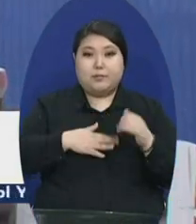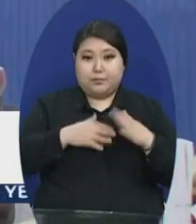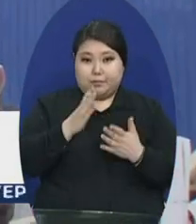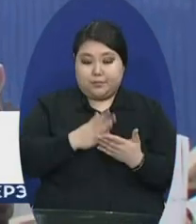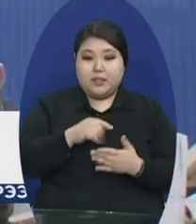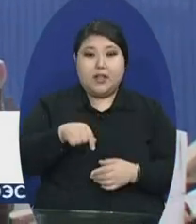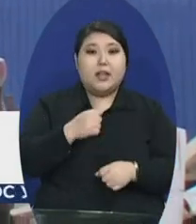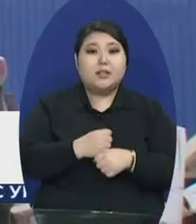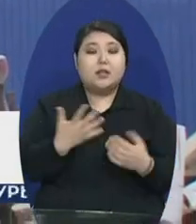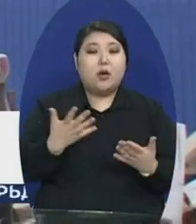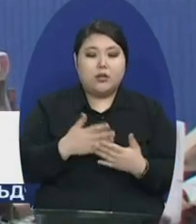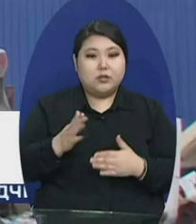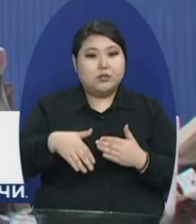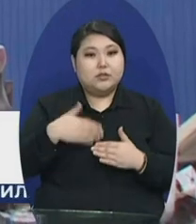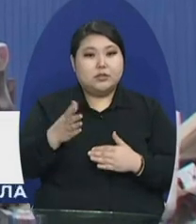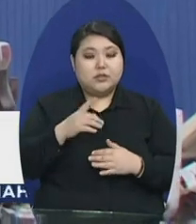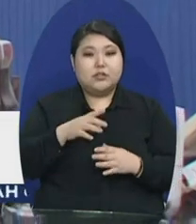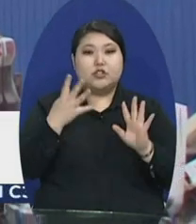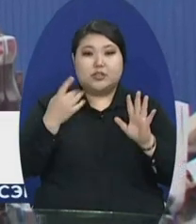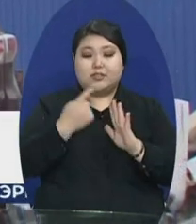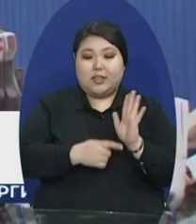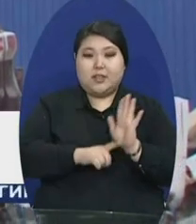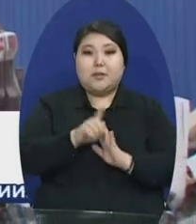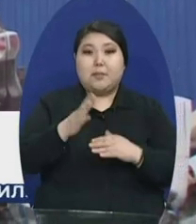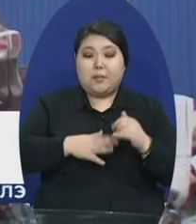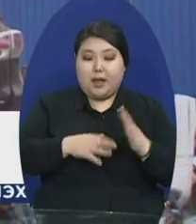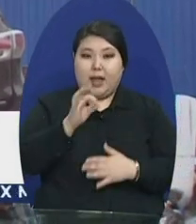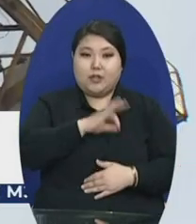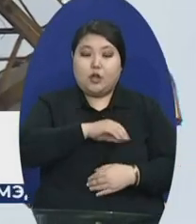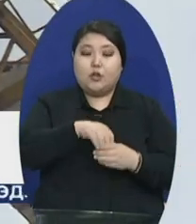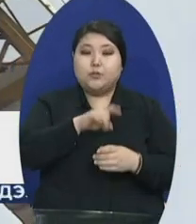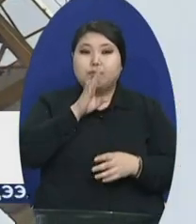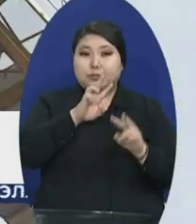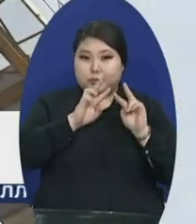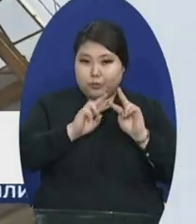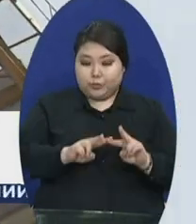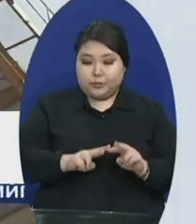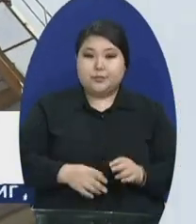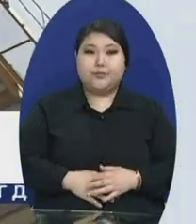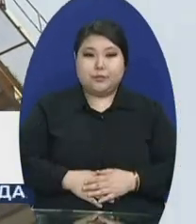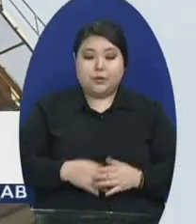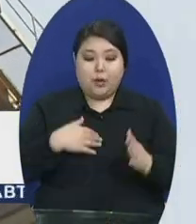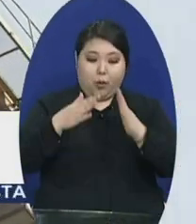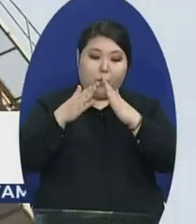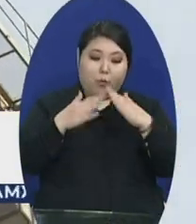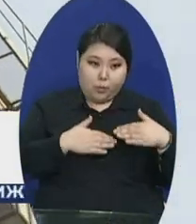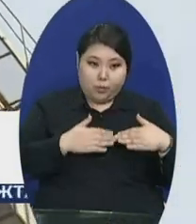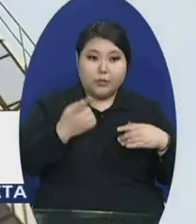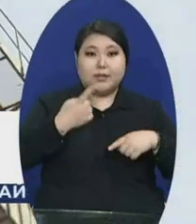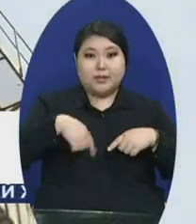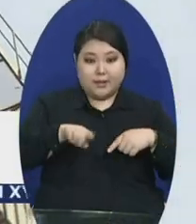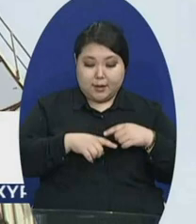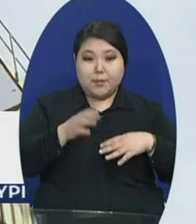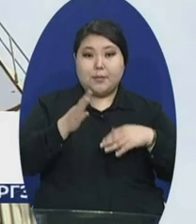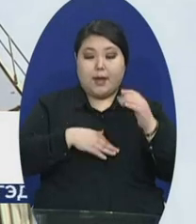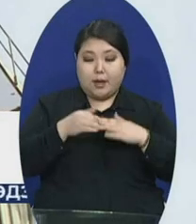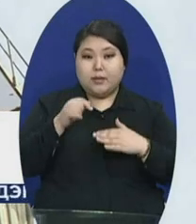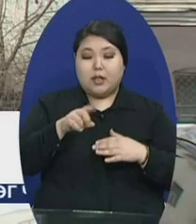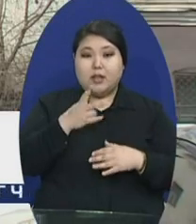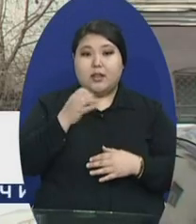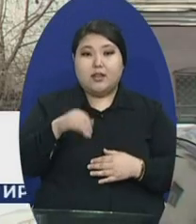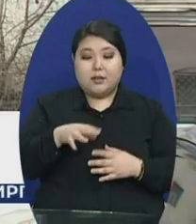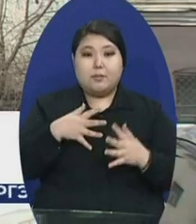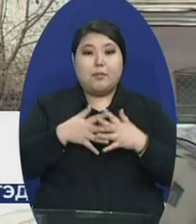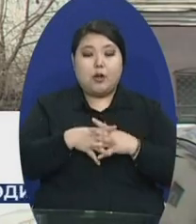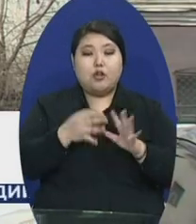энэ ажил бол ирэх 9-р сард эхний барилгын ашиглалтад орохоор үргэлжилж байна. Буулгаад дахирж байгаа эдгээр нийтийн орон сууцны 7